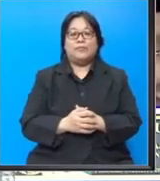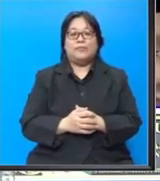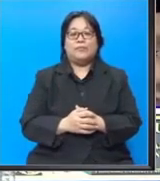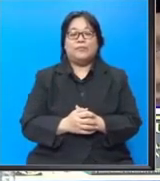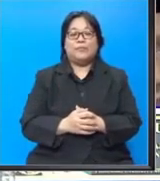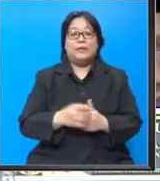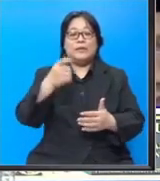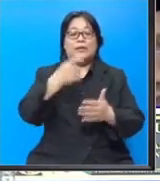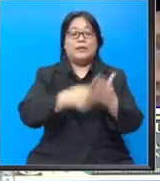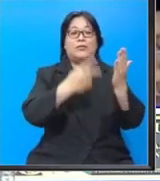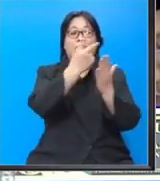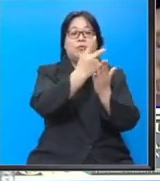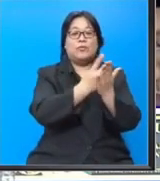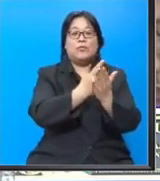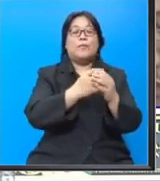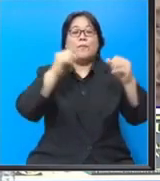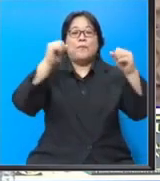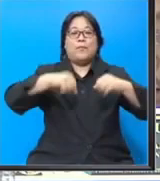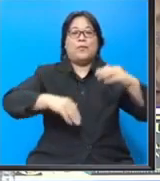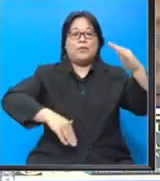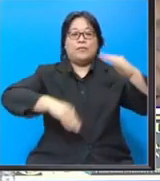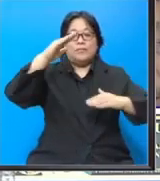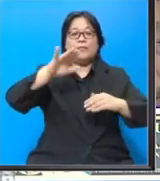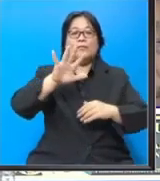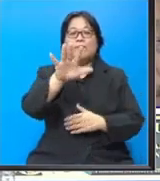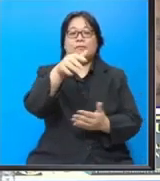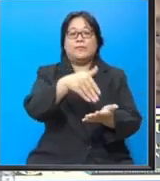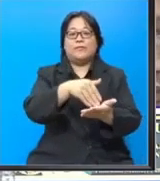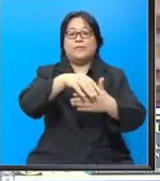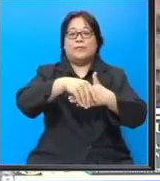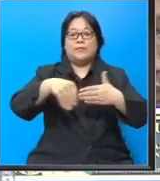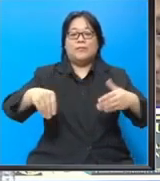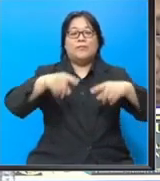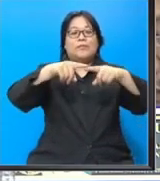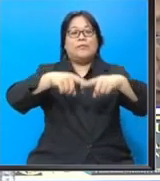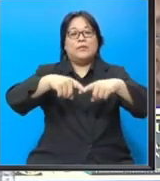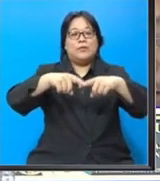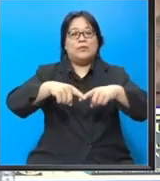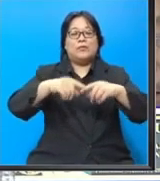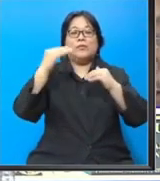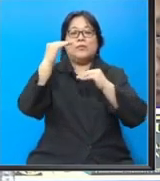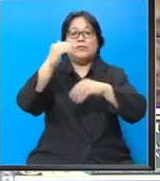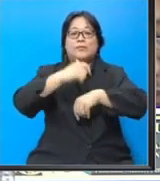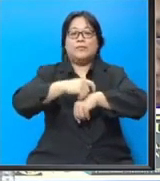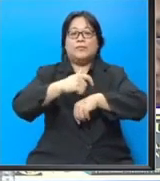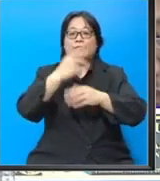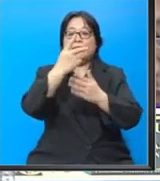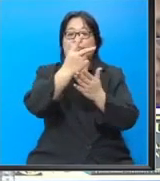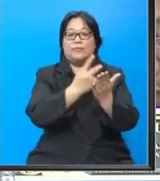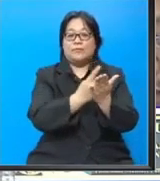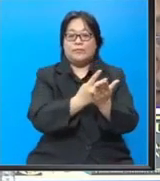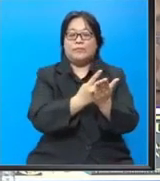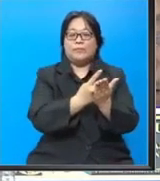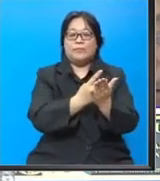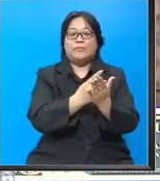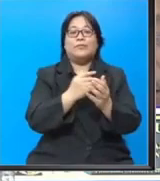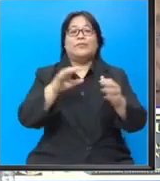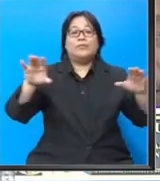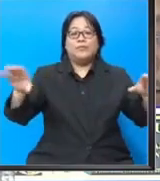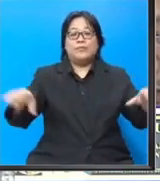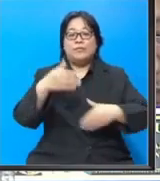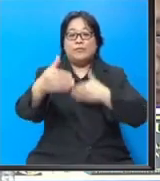ini book melebihi boleh melebihi 5000 5000 Ringgit bergantung kepada tempoh masa khusus berkenaan